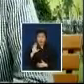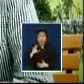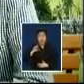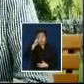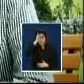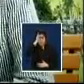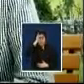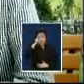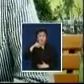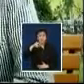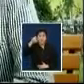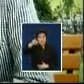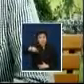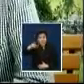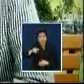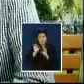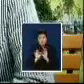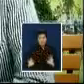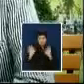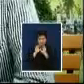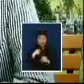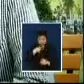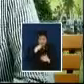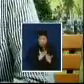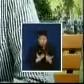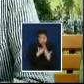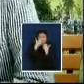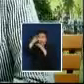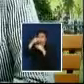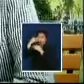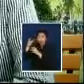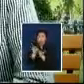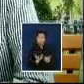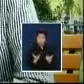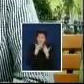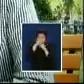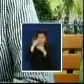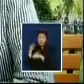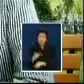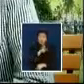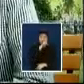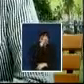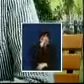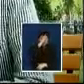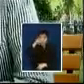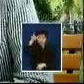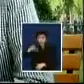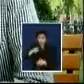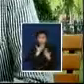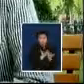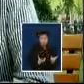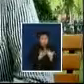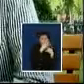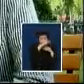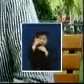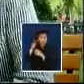สเนี่ยก็ถือว่าเป็นคู่ค้าที่สำคัญของประเทศไทยซึ่งเรามีมูลค่าการส่งออกในสองประเทศนี้เป็นจำนวน